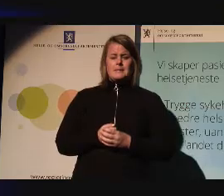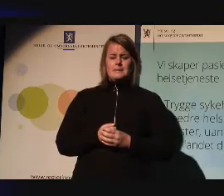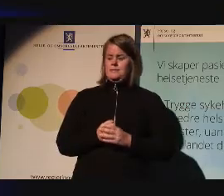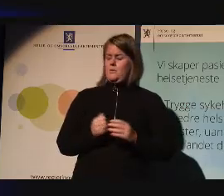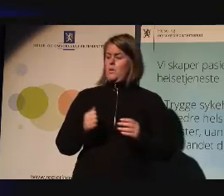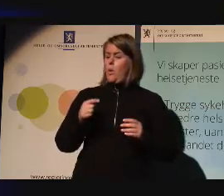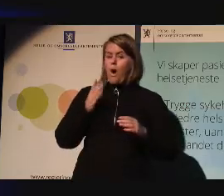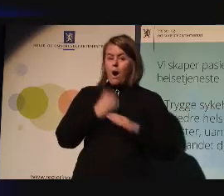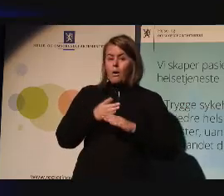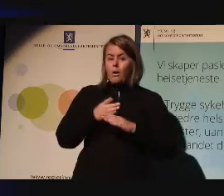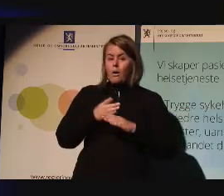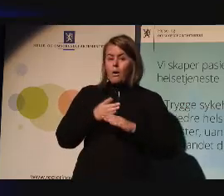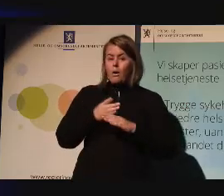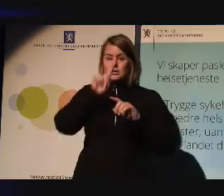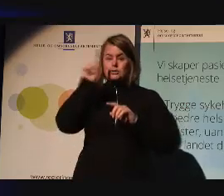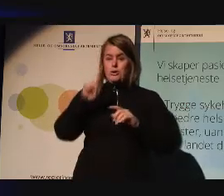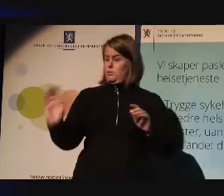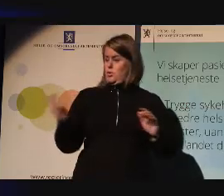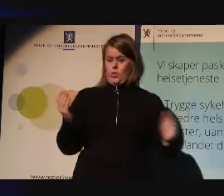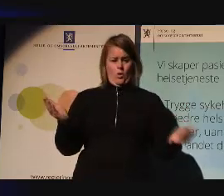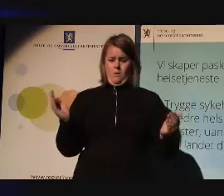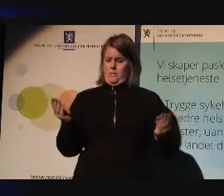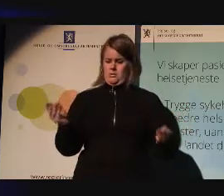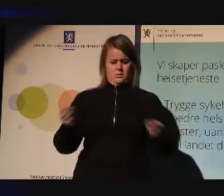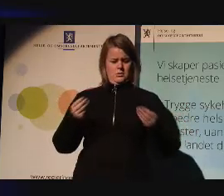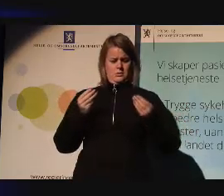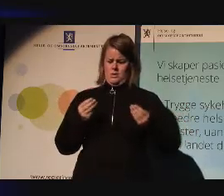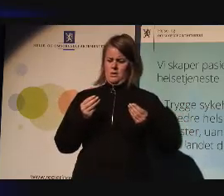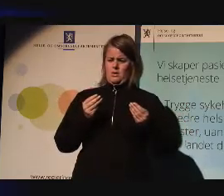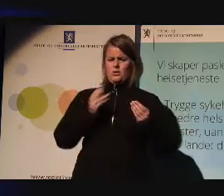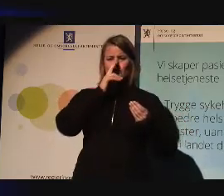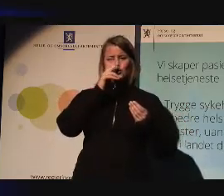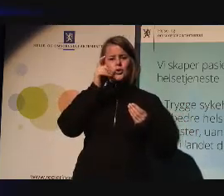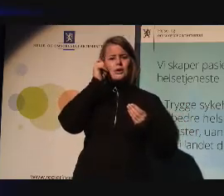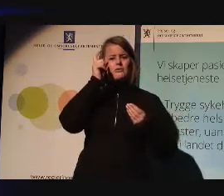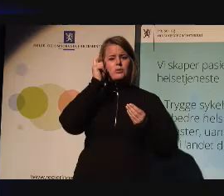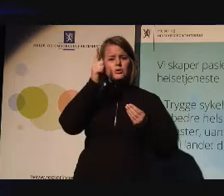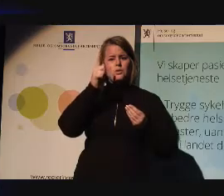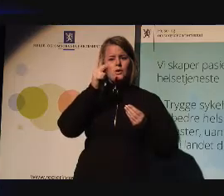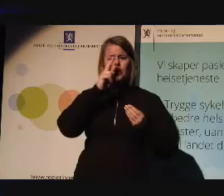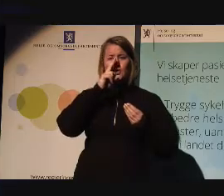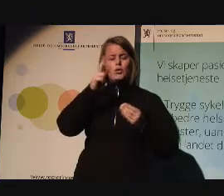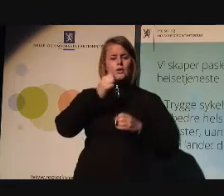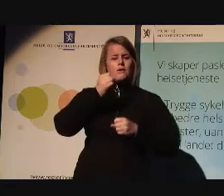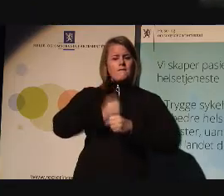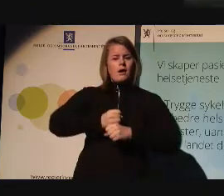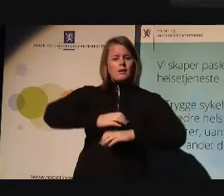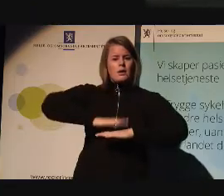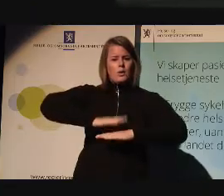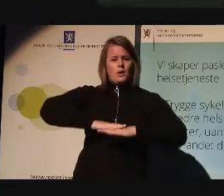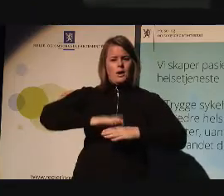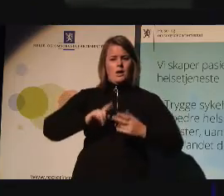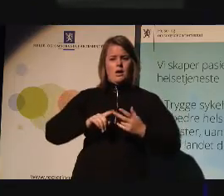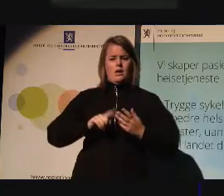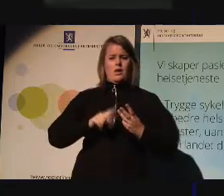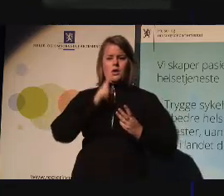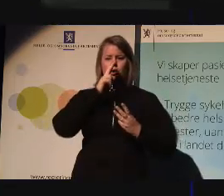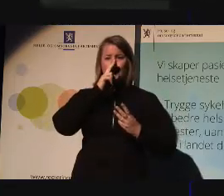så fikk vi annen informasjon. Vi fikk et annet faktagrunnlag. Vi gjorde andre